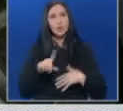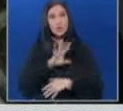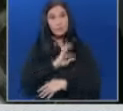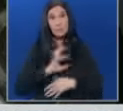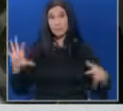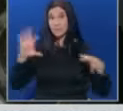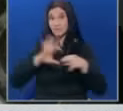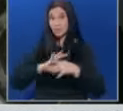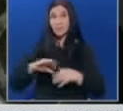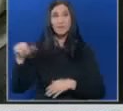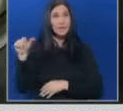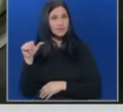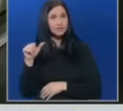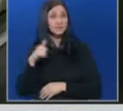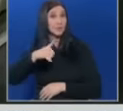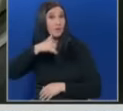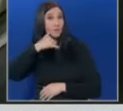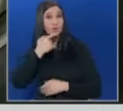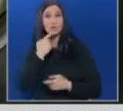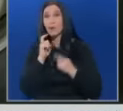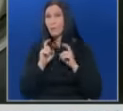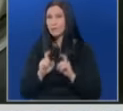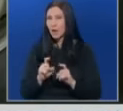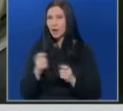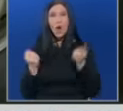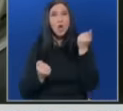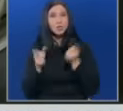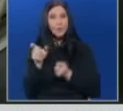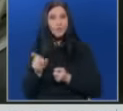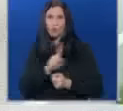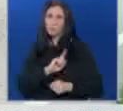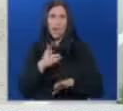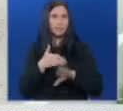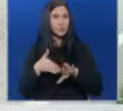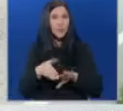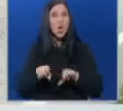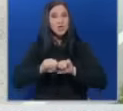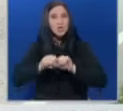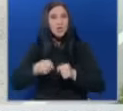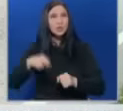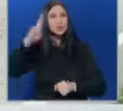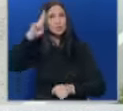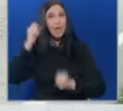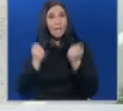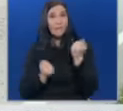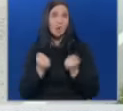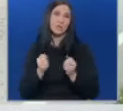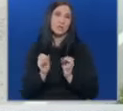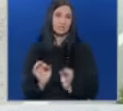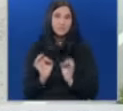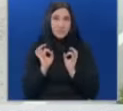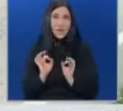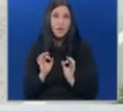да се свържем с Атанас Атанасов по телефона за коментар. Шофьорът не е пострадал. Щетите по служебния автомобил са